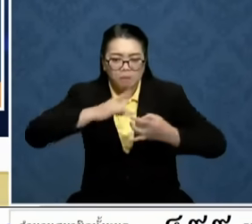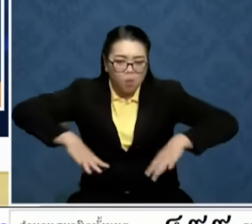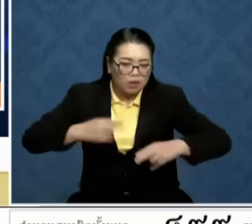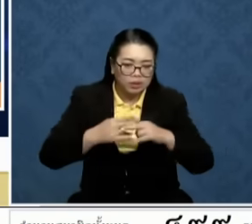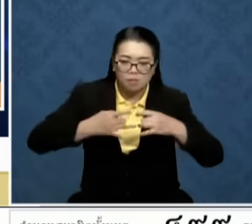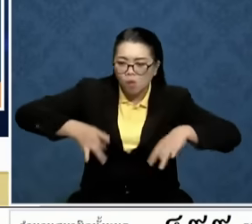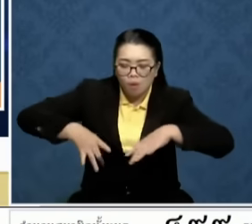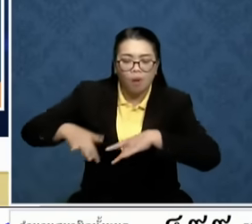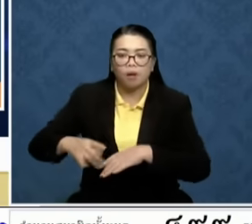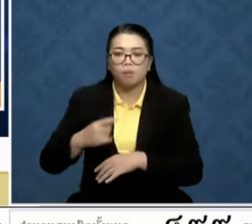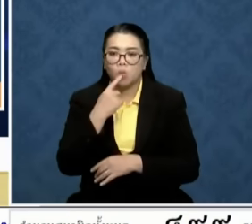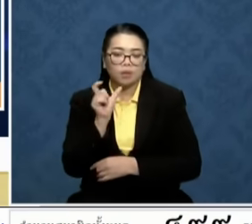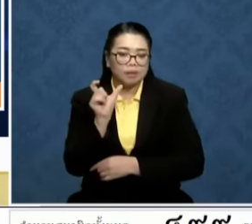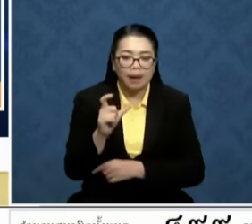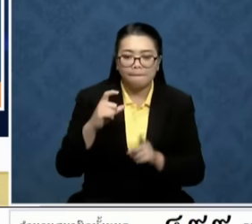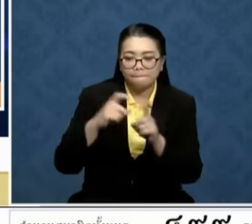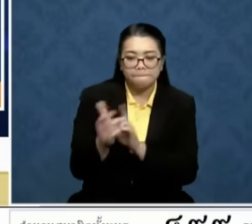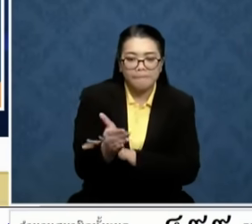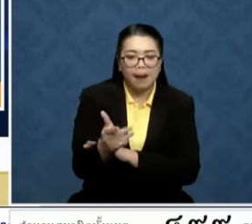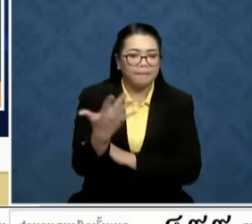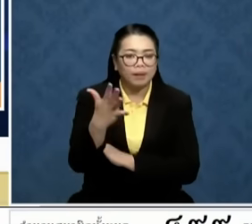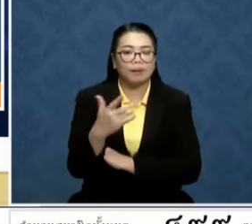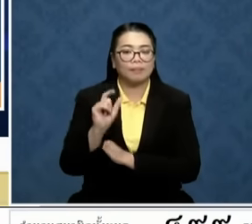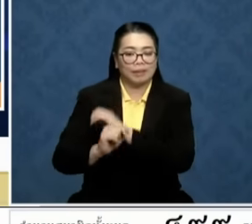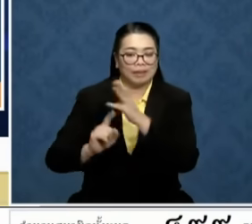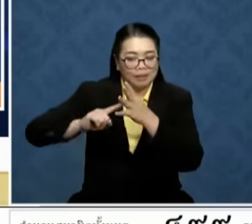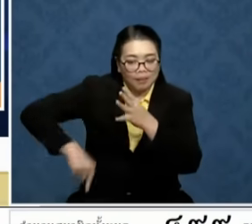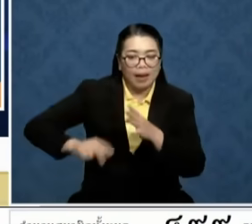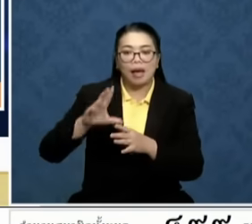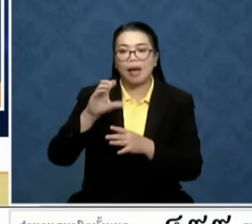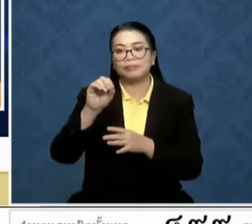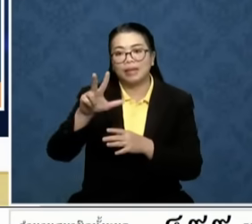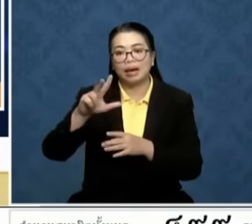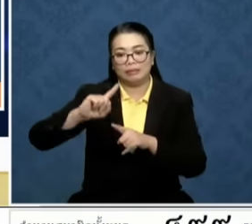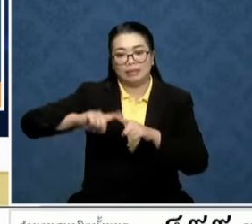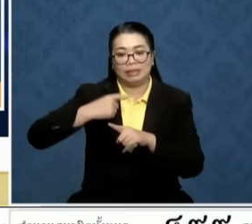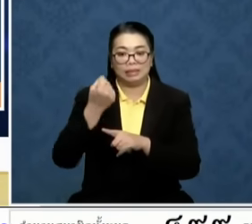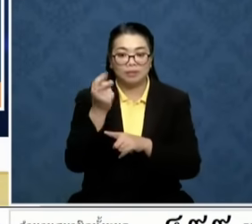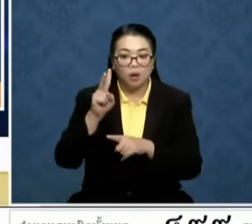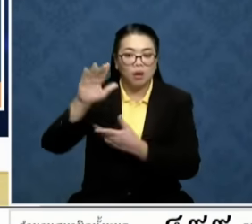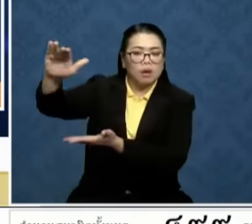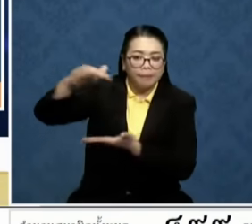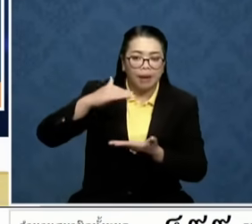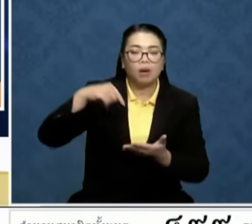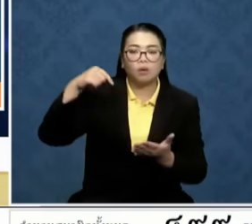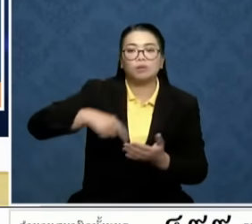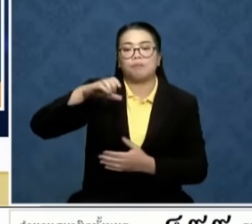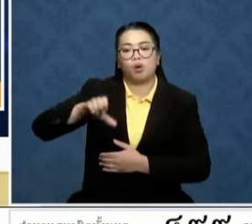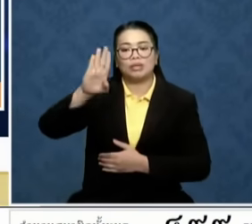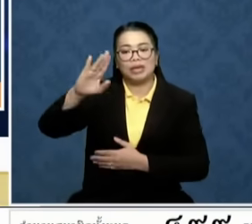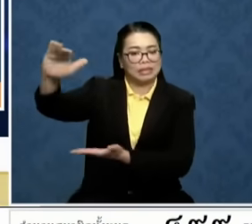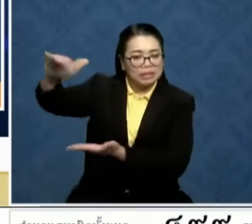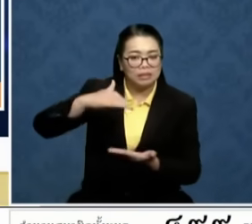ไปหมดปลายปี 53คือธันวาคมบริษัทเอกชนนำเข้ามาเหยียบแผ่นดินไทยที่